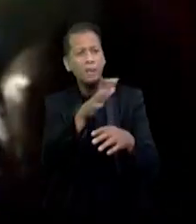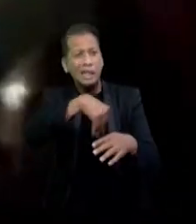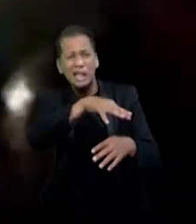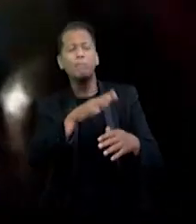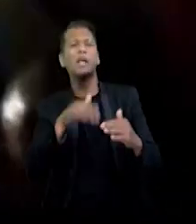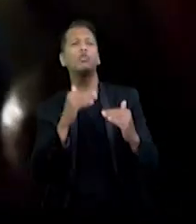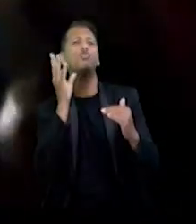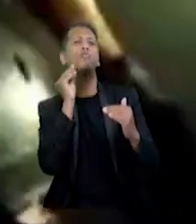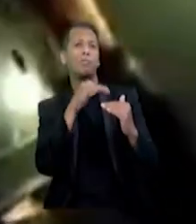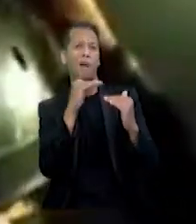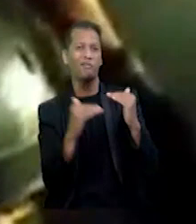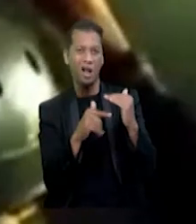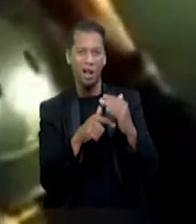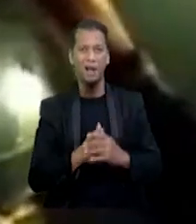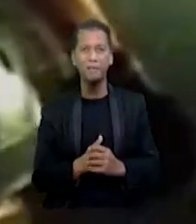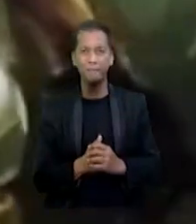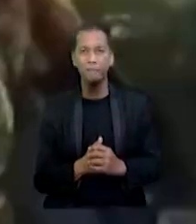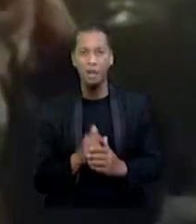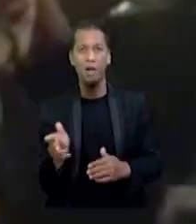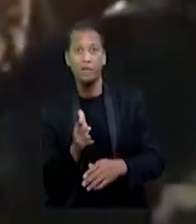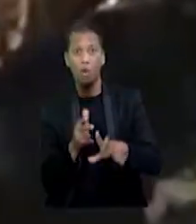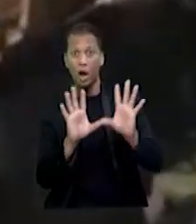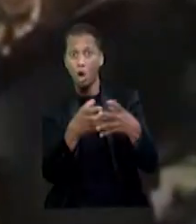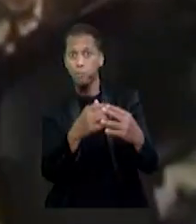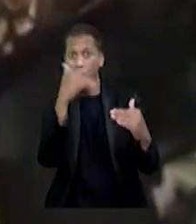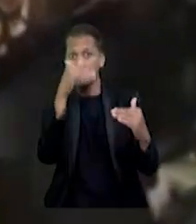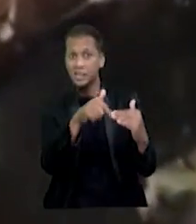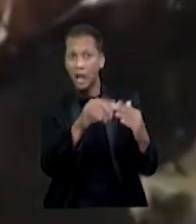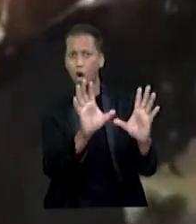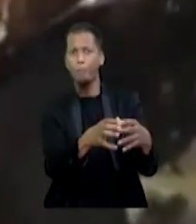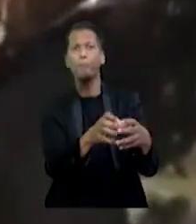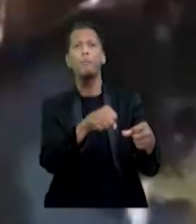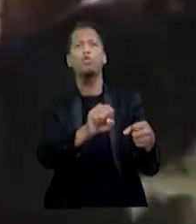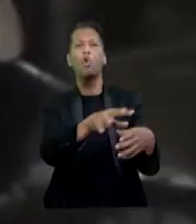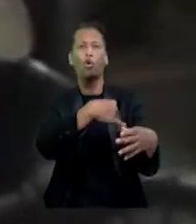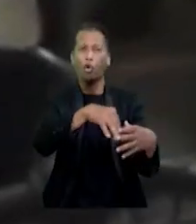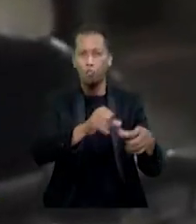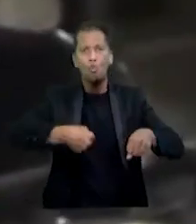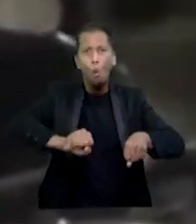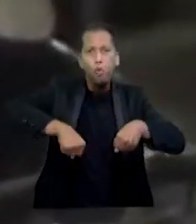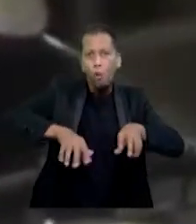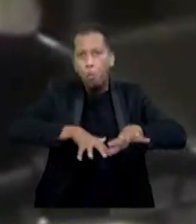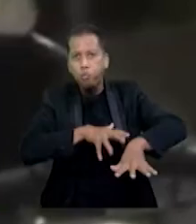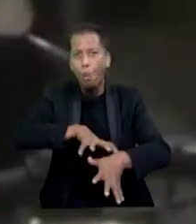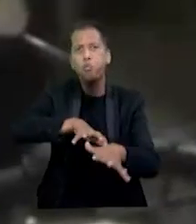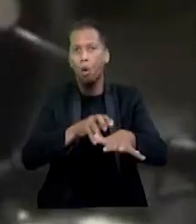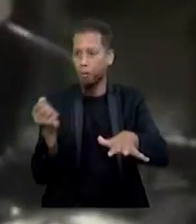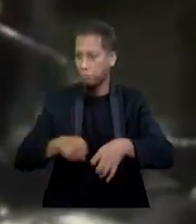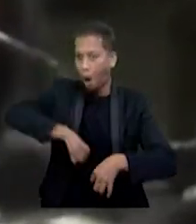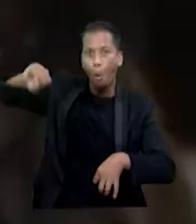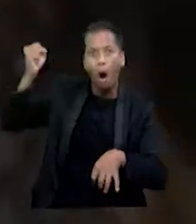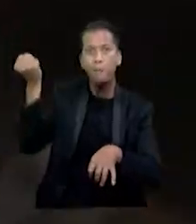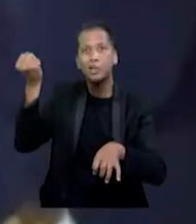dia dilakukan setelah beredarnya video sekelompok remaja yang diduga anggota geng motor berkonvoi sepeda motor dengan membawa senjata